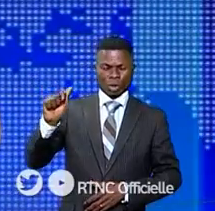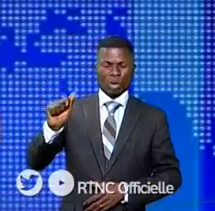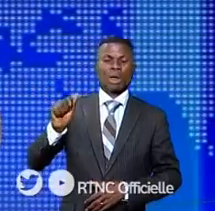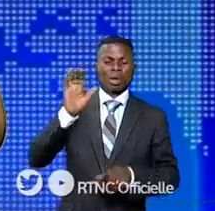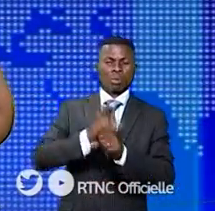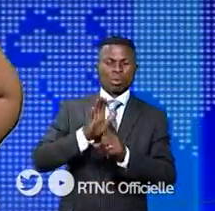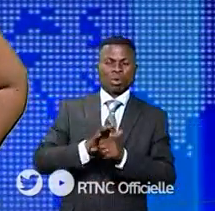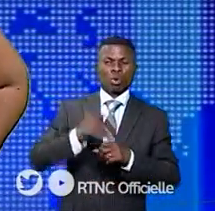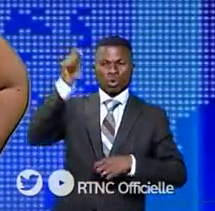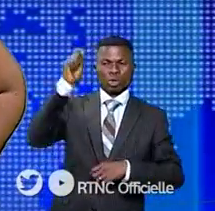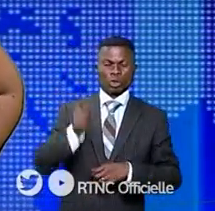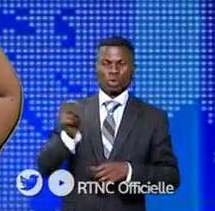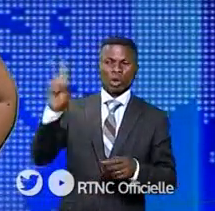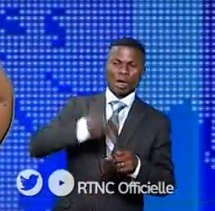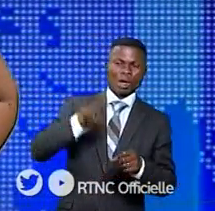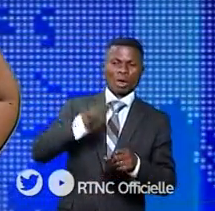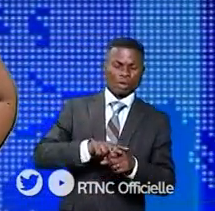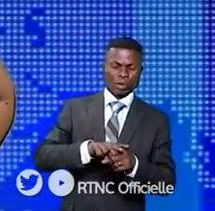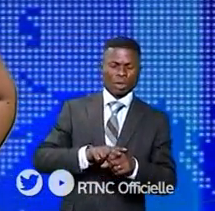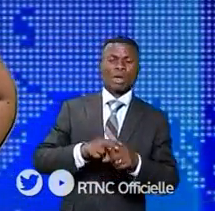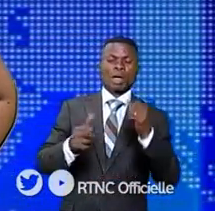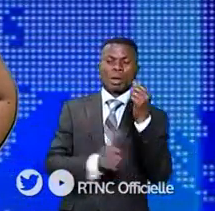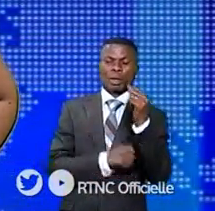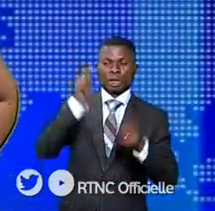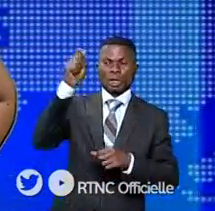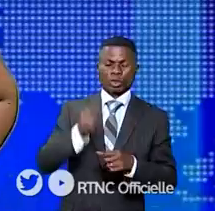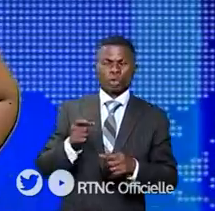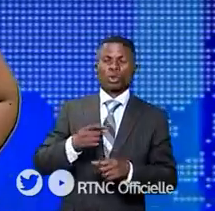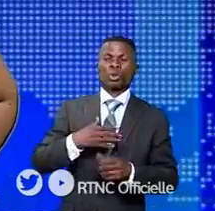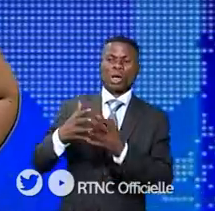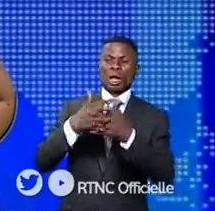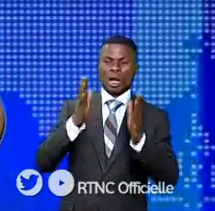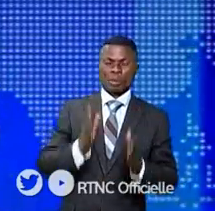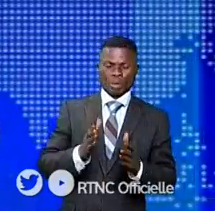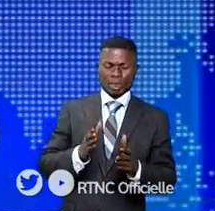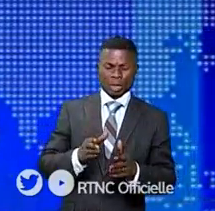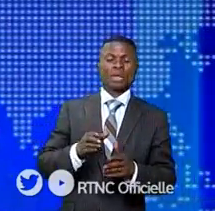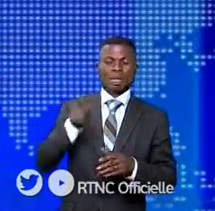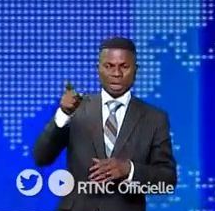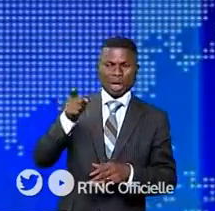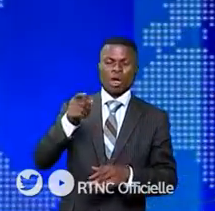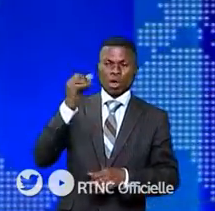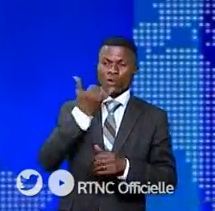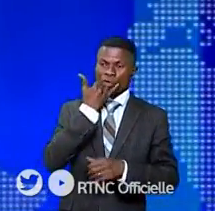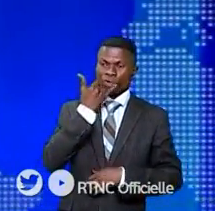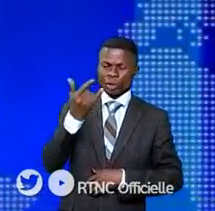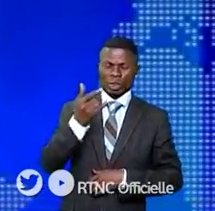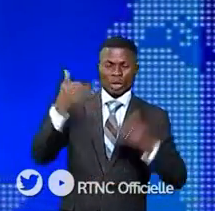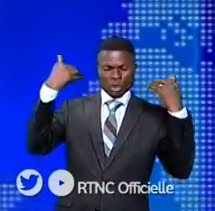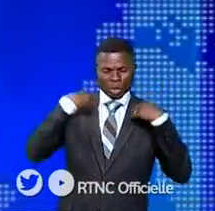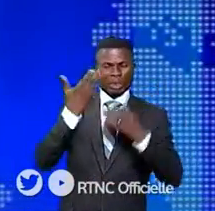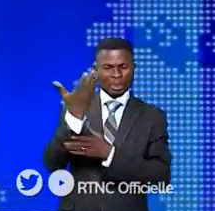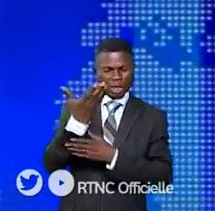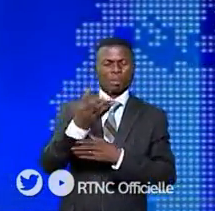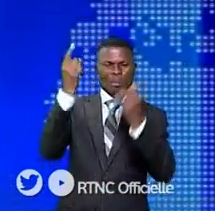des pratiques dégradantes. Le personnel onusien est dans le viseur informé. Les autorités politiques du pays appellent à des